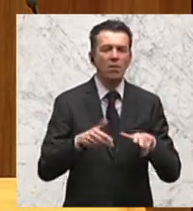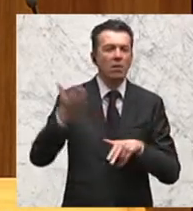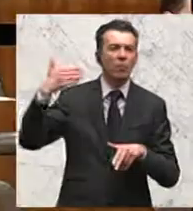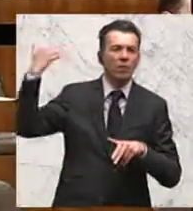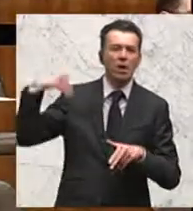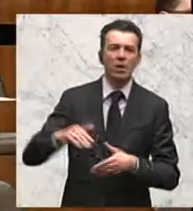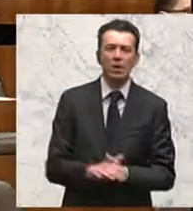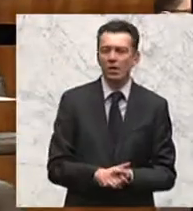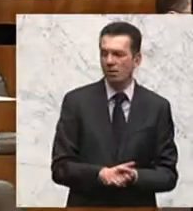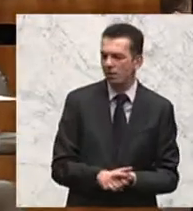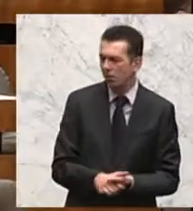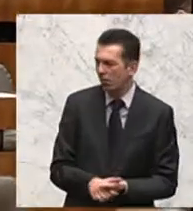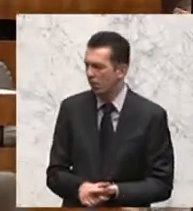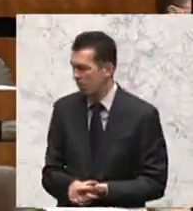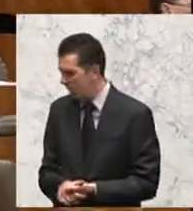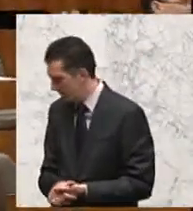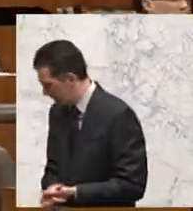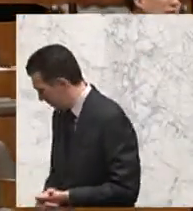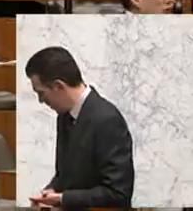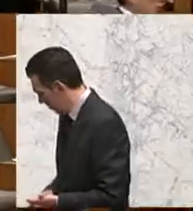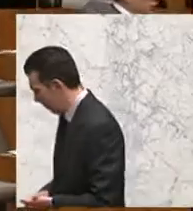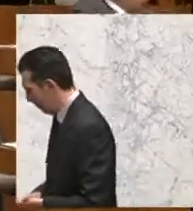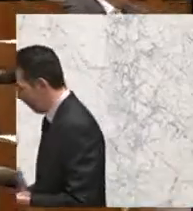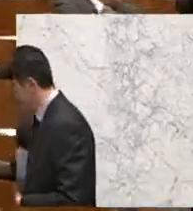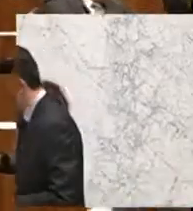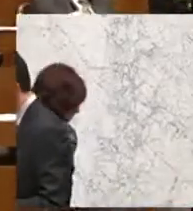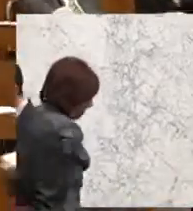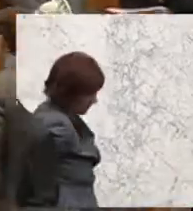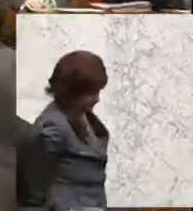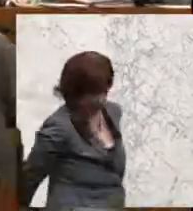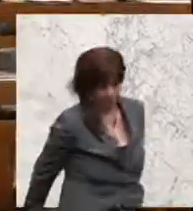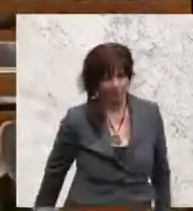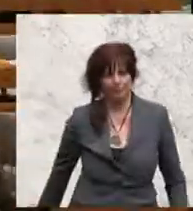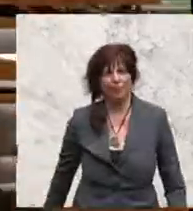Nach dem Rechnungshofsprecher des BZÖ kommt nun die